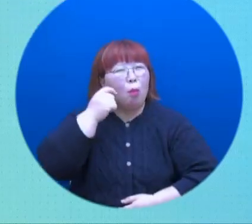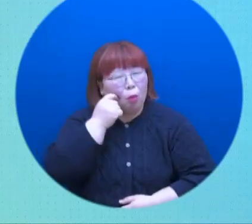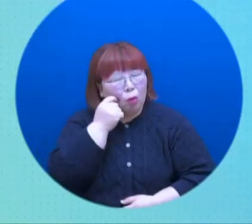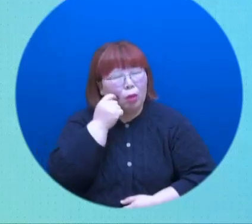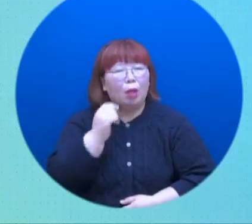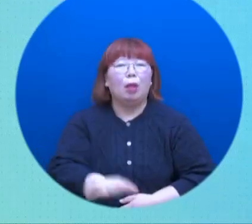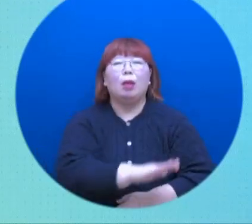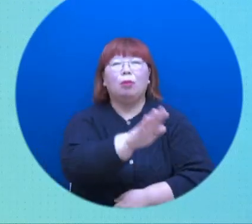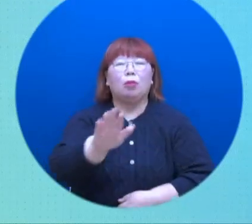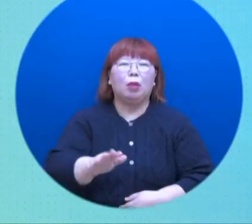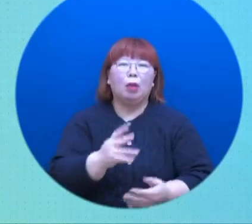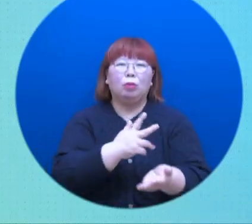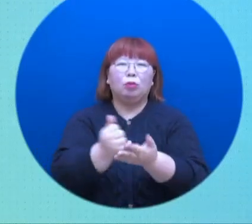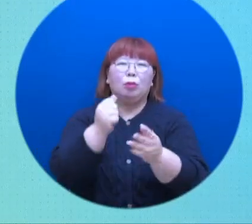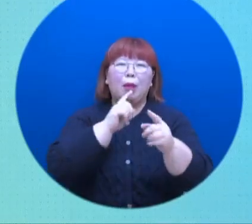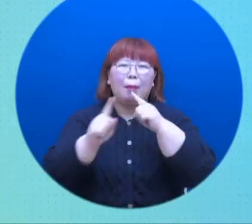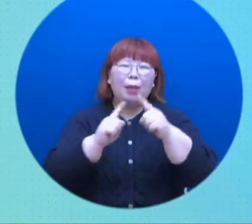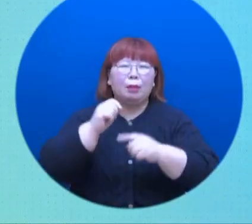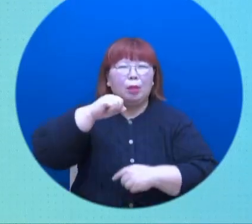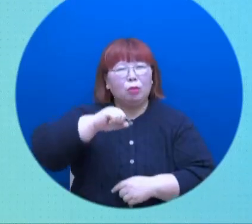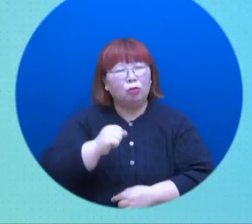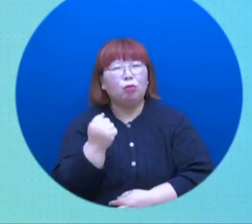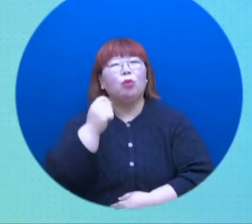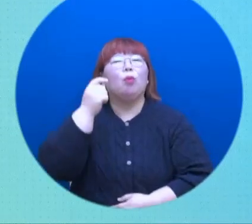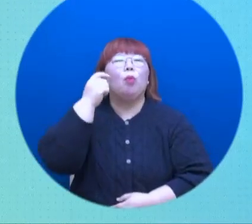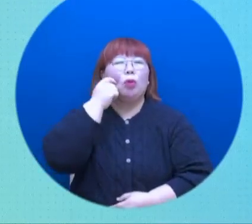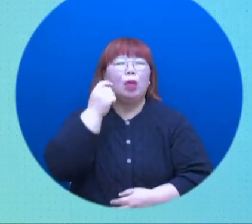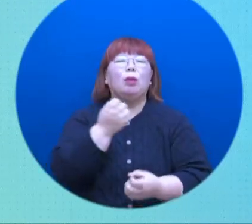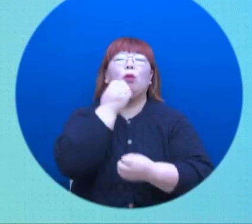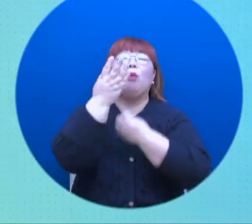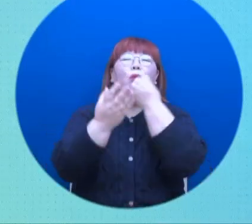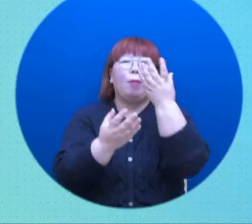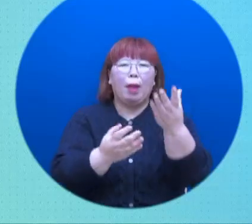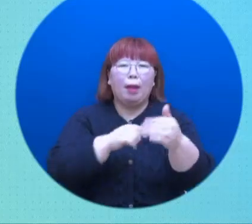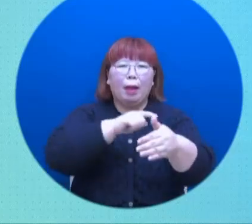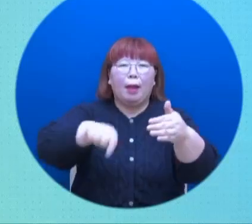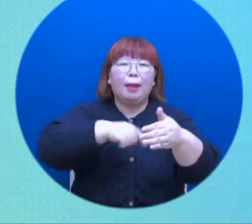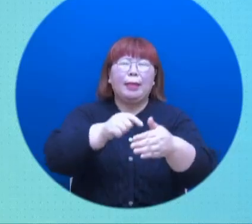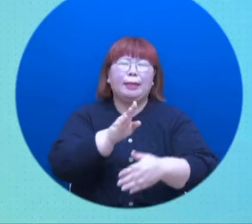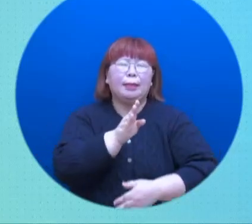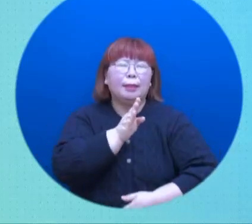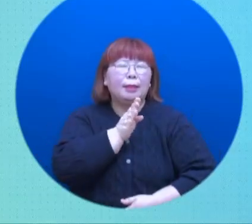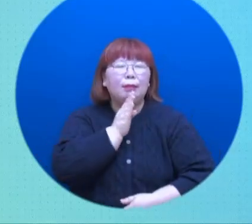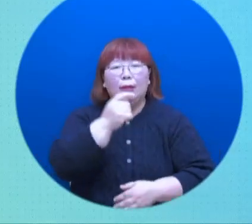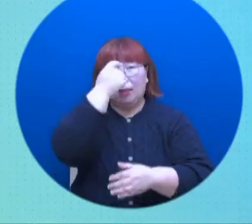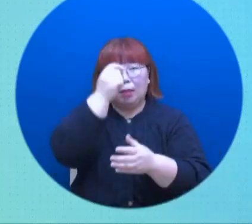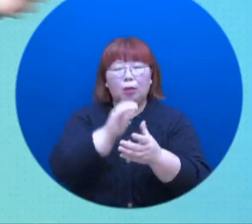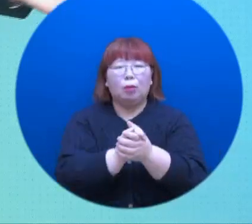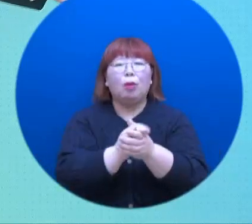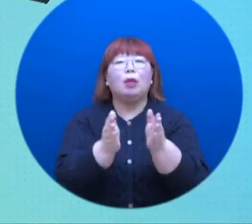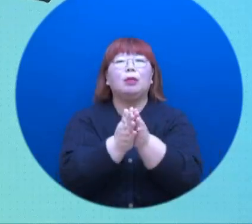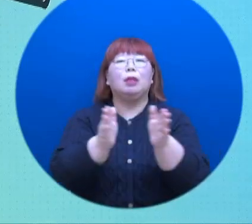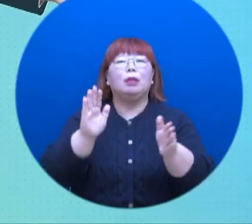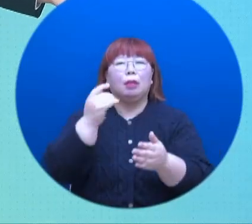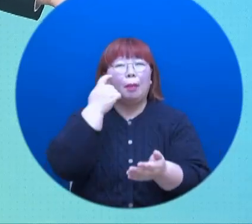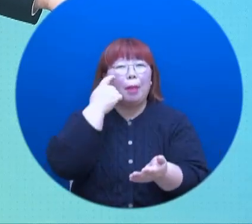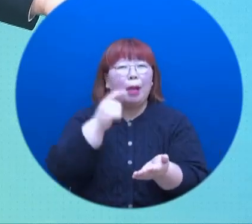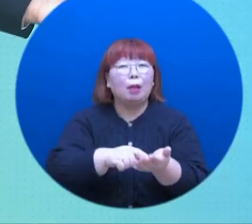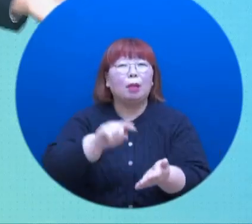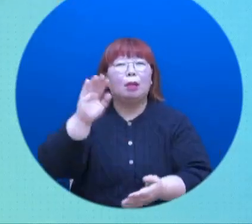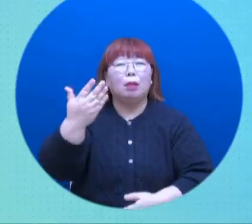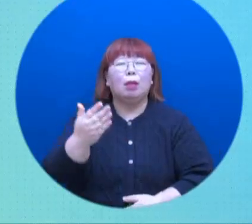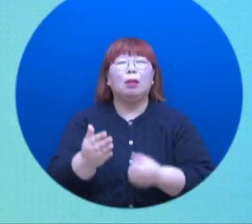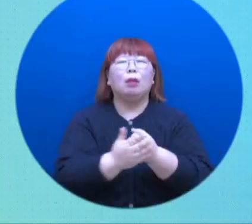순종할 수 없습니다. 이 고백 가운데 진정한 기도가 시작되는 걸 우리는 발견했어요. 그래서 아버지가